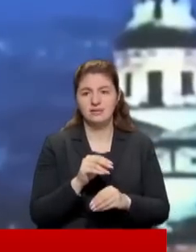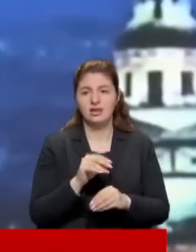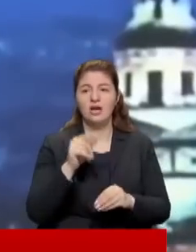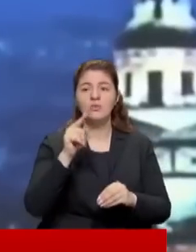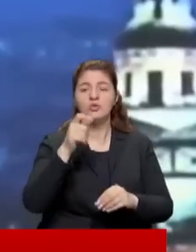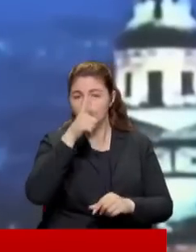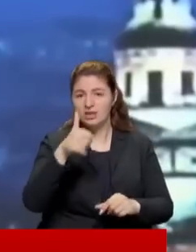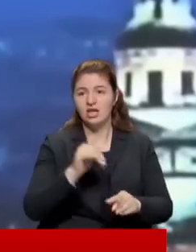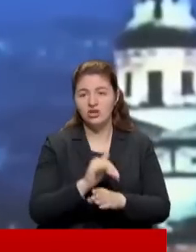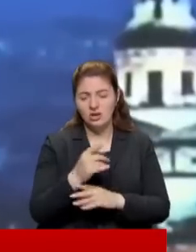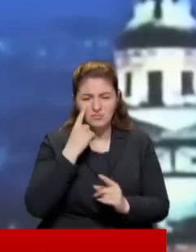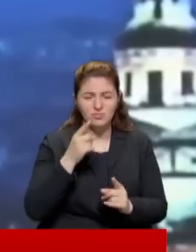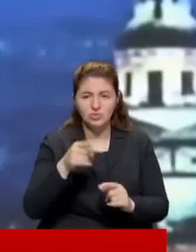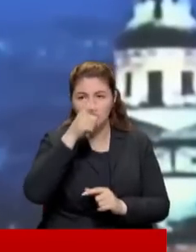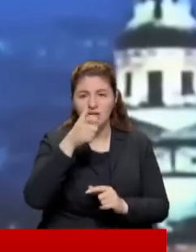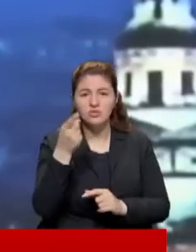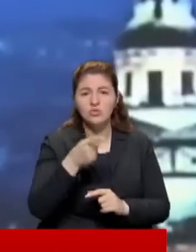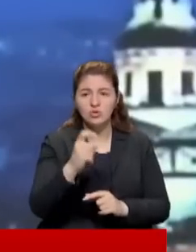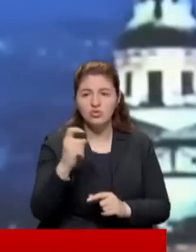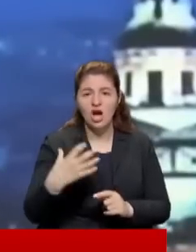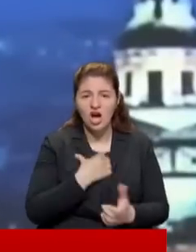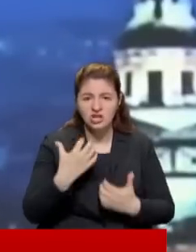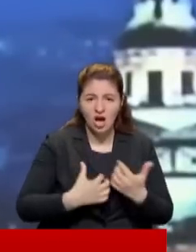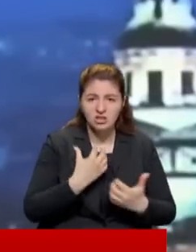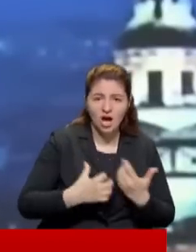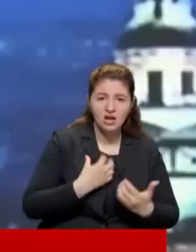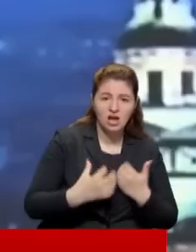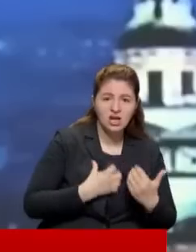ülkede yaşayan, ya bakın bu ülkenin %99'u acı çekiyor ya.